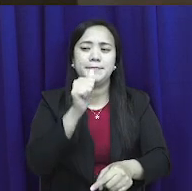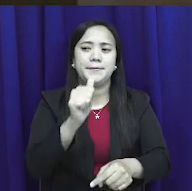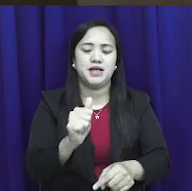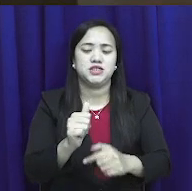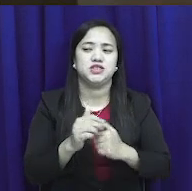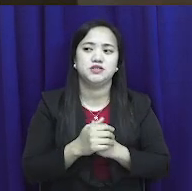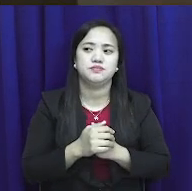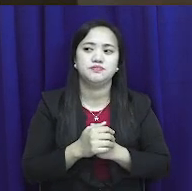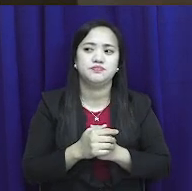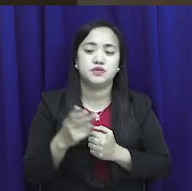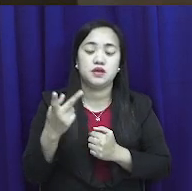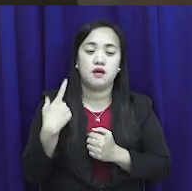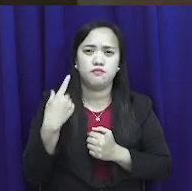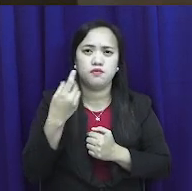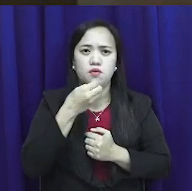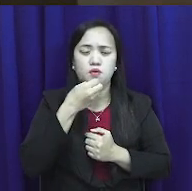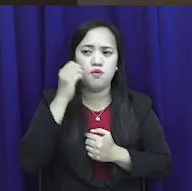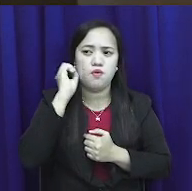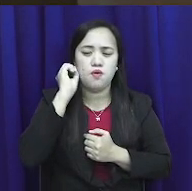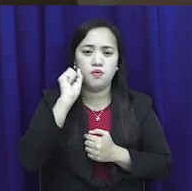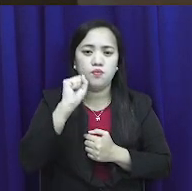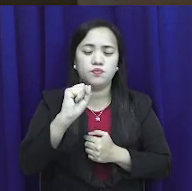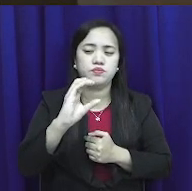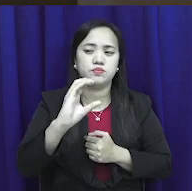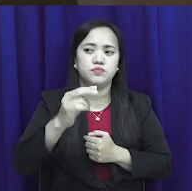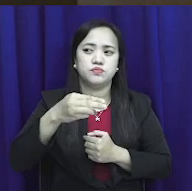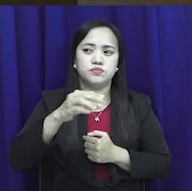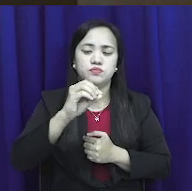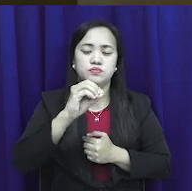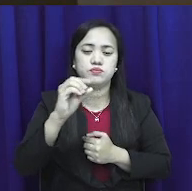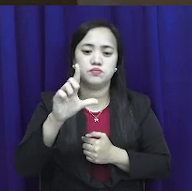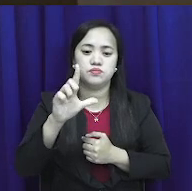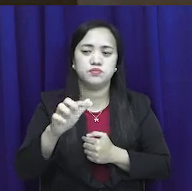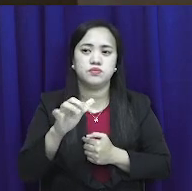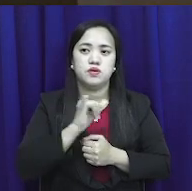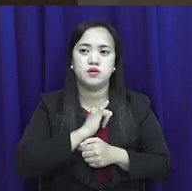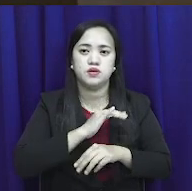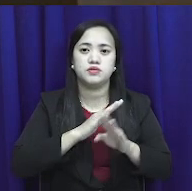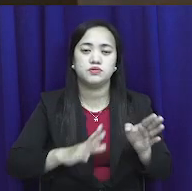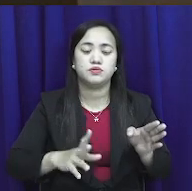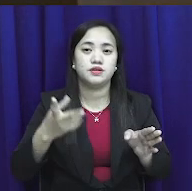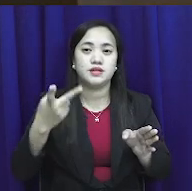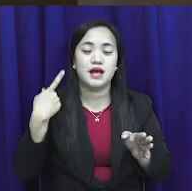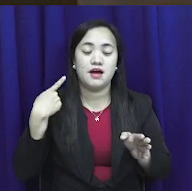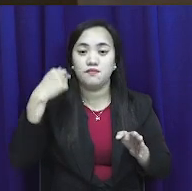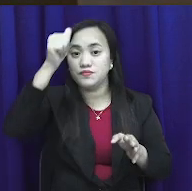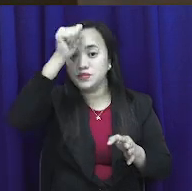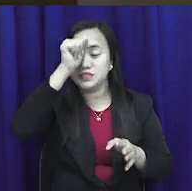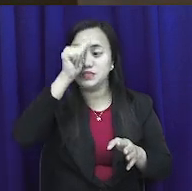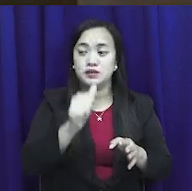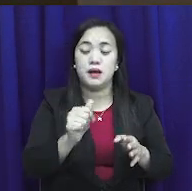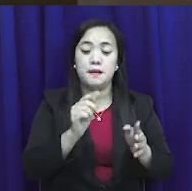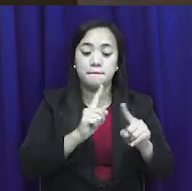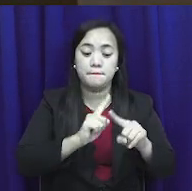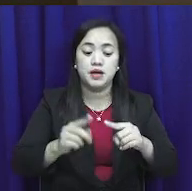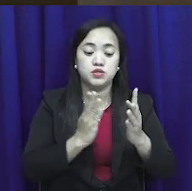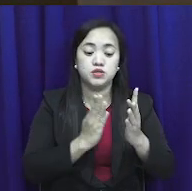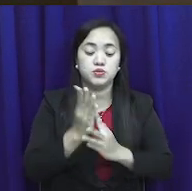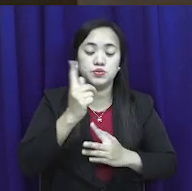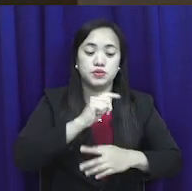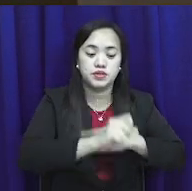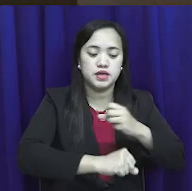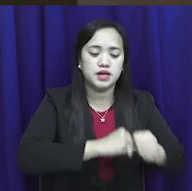nag-i-inspire school ka pasensyosa ka pala sabi ko hindi ko alam Wala ako non wow pero Through The Years I've